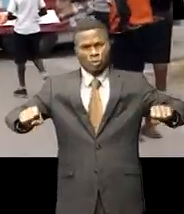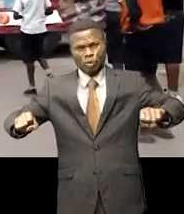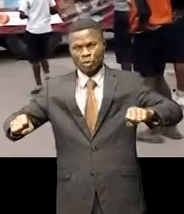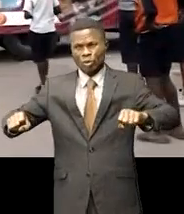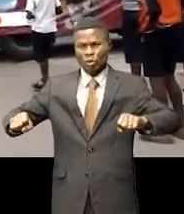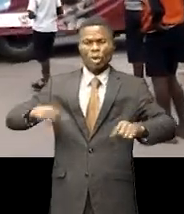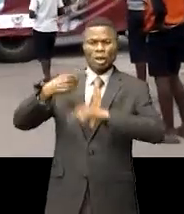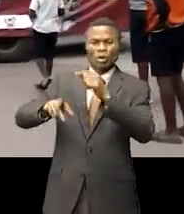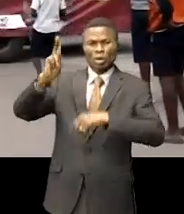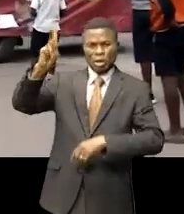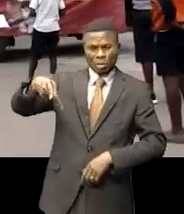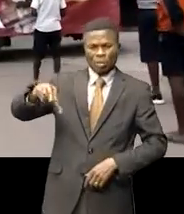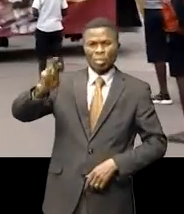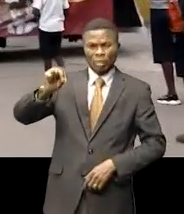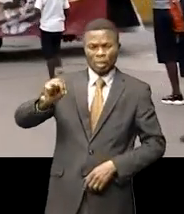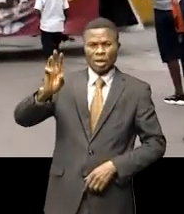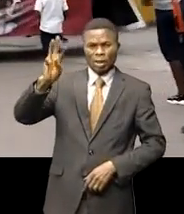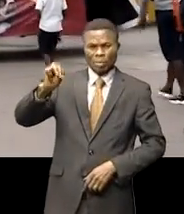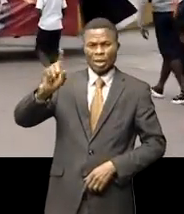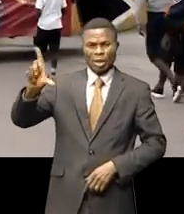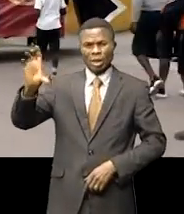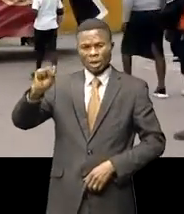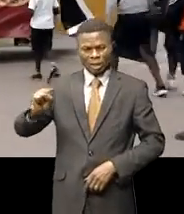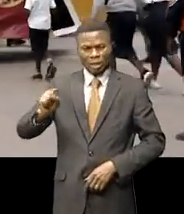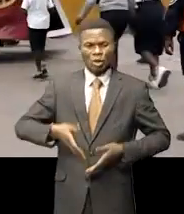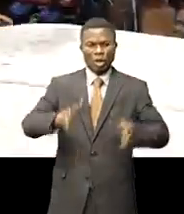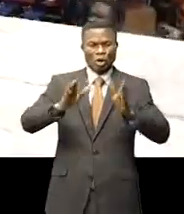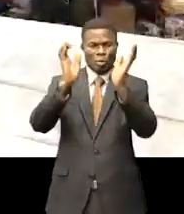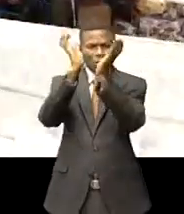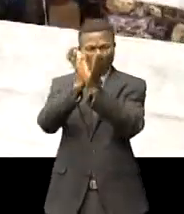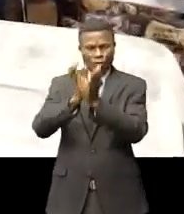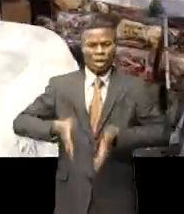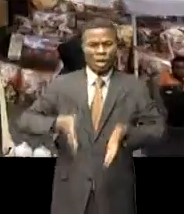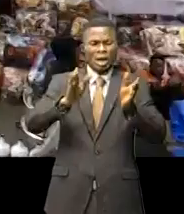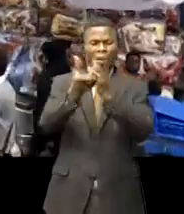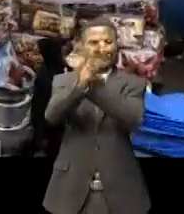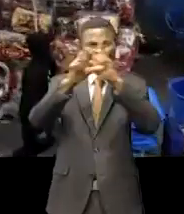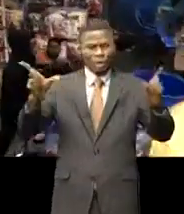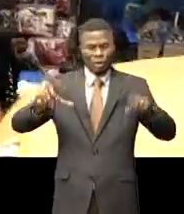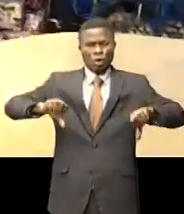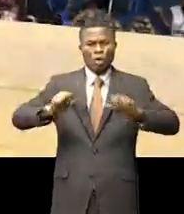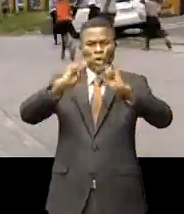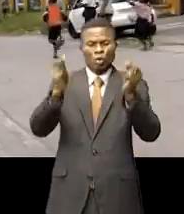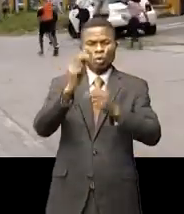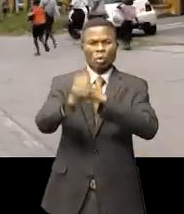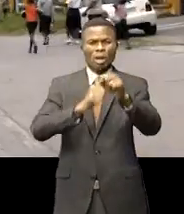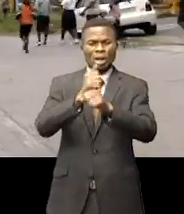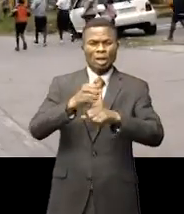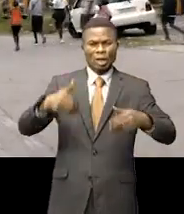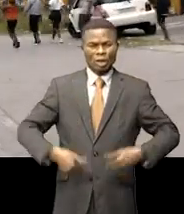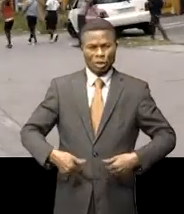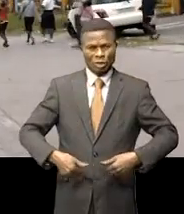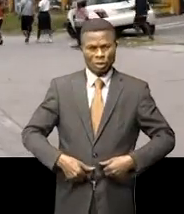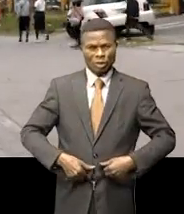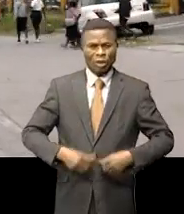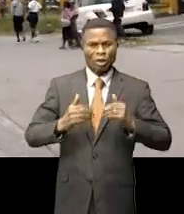du PNMLS en passant par le rond-point Victoire et l'avenue de la Libération, cette campagne motorisée du réseau des associations congolaises de jeunes a par